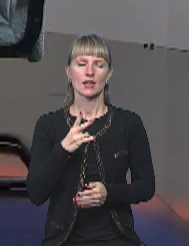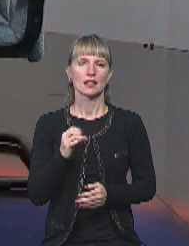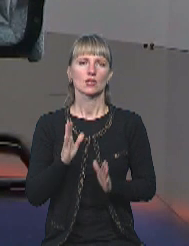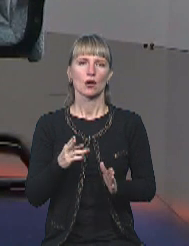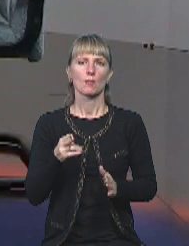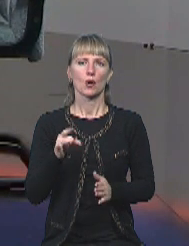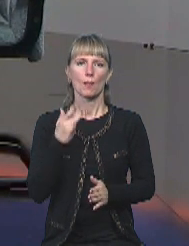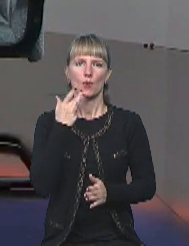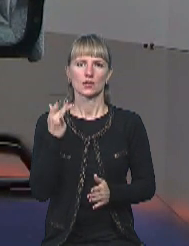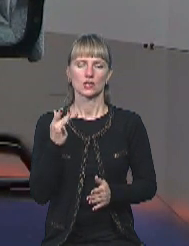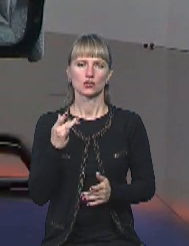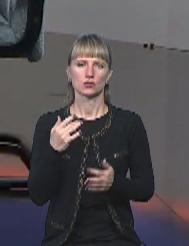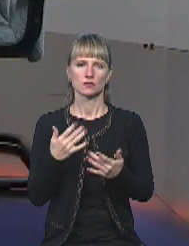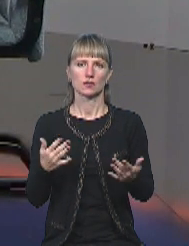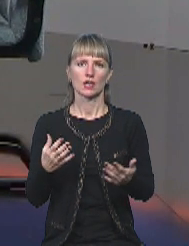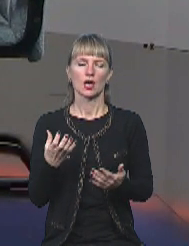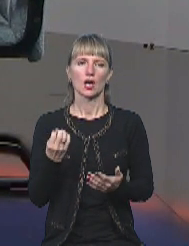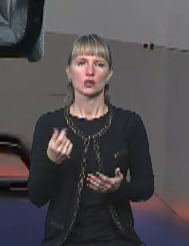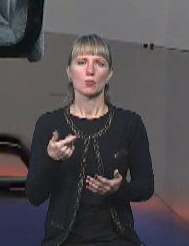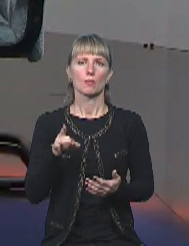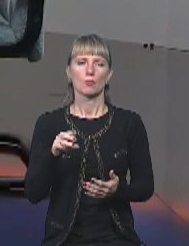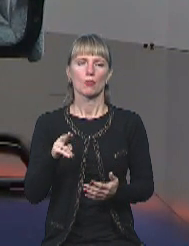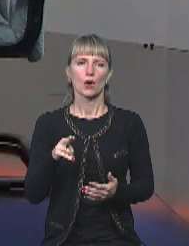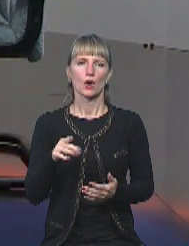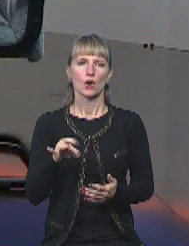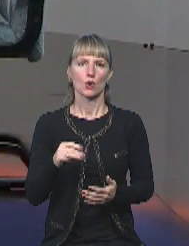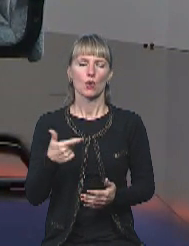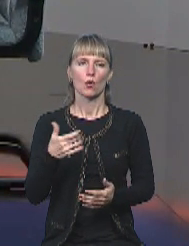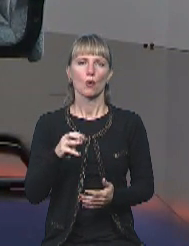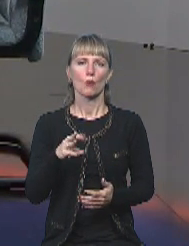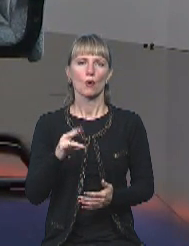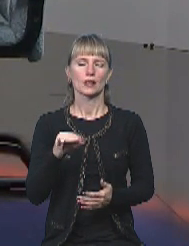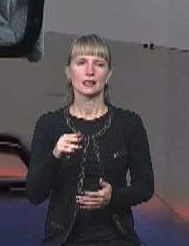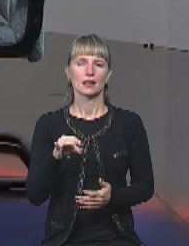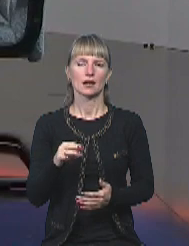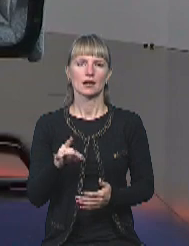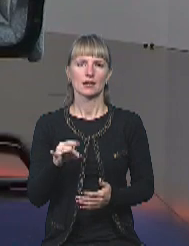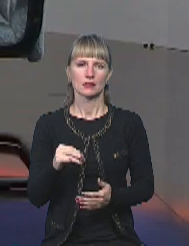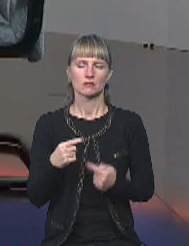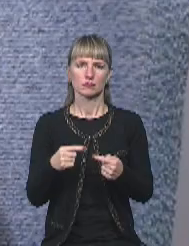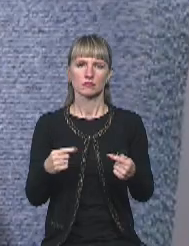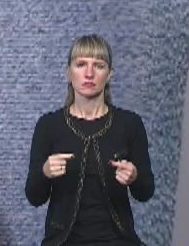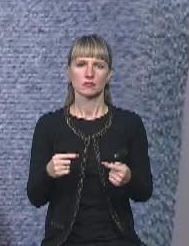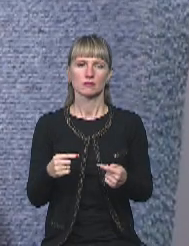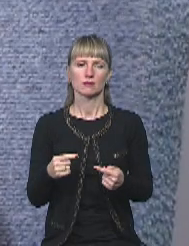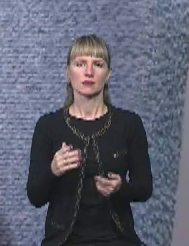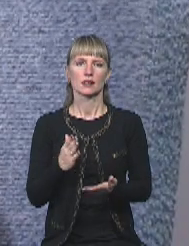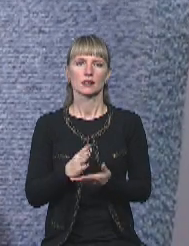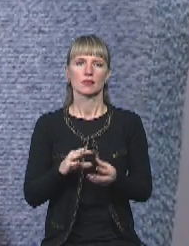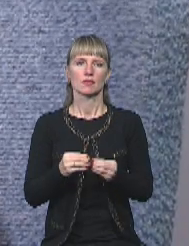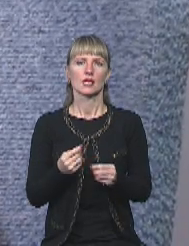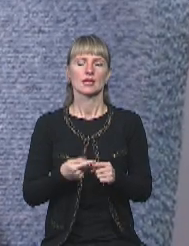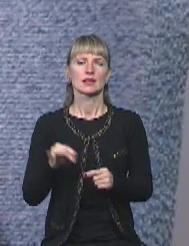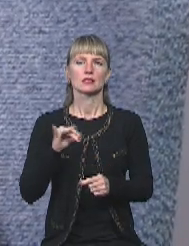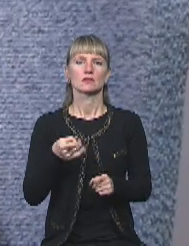речі, коли ми говоримо про Мінськ, а й про гуманітарні, міжлюдські контакти, збільшення пунктів пропуску тощо. Мій висновок, уся ця історія